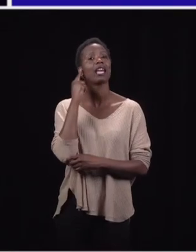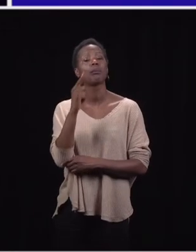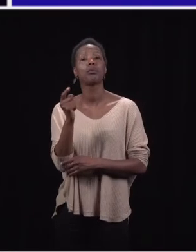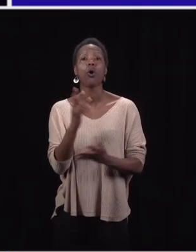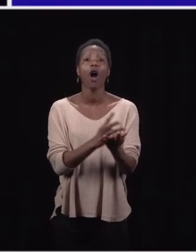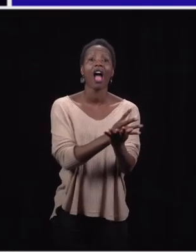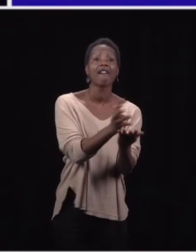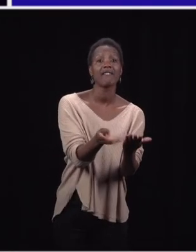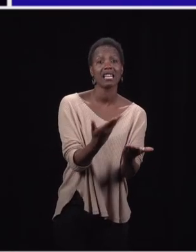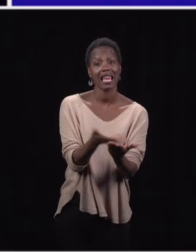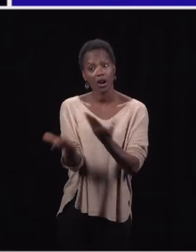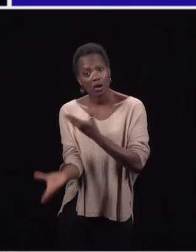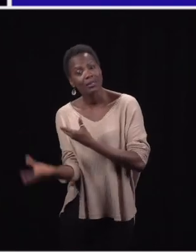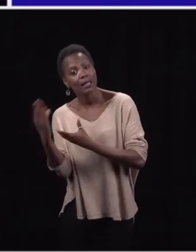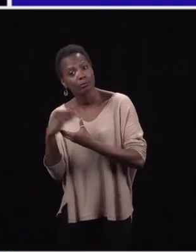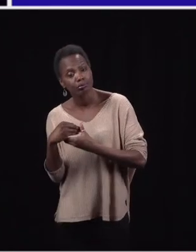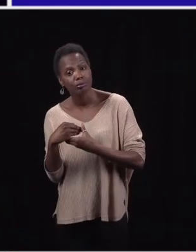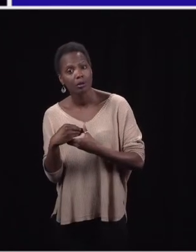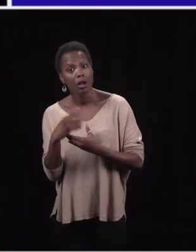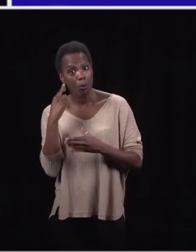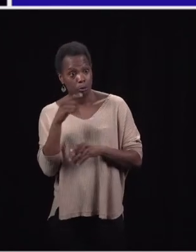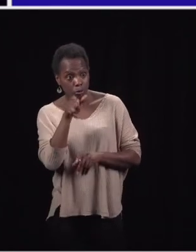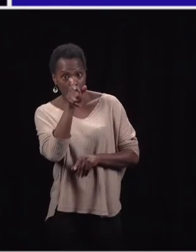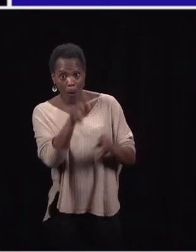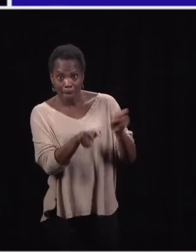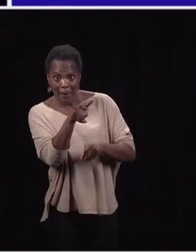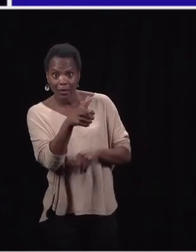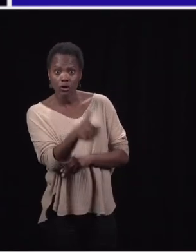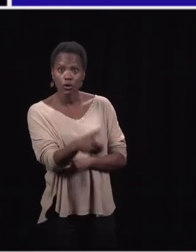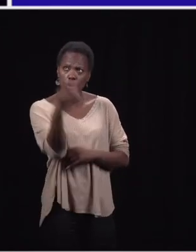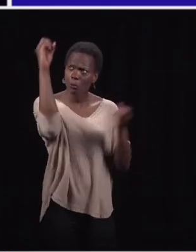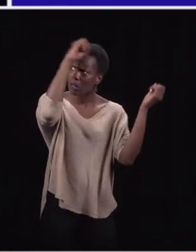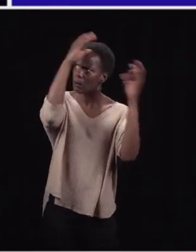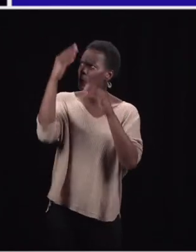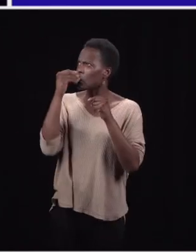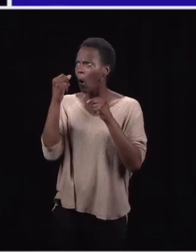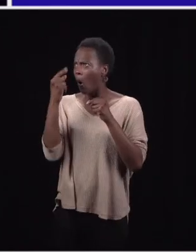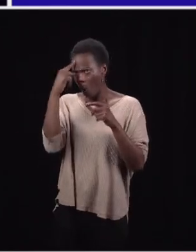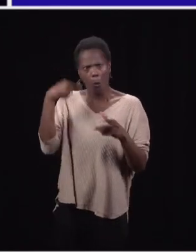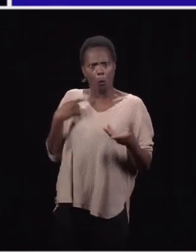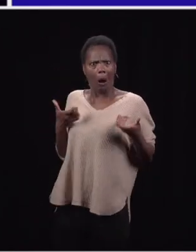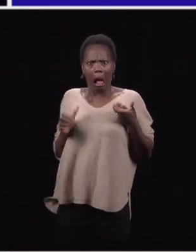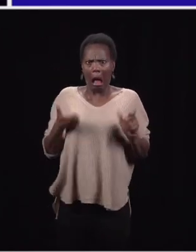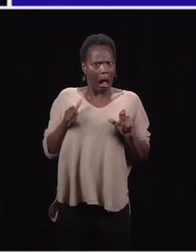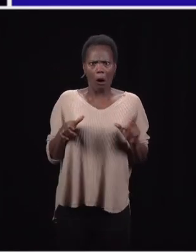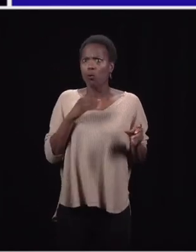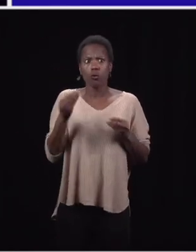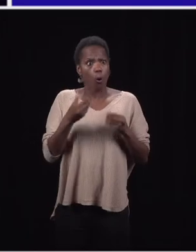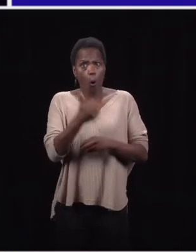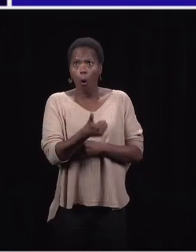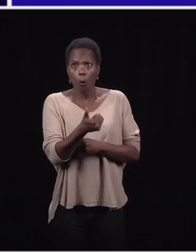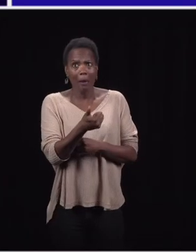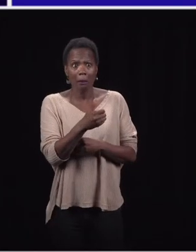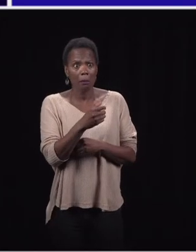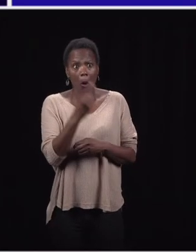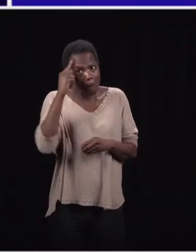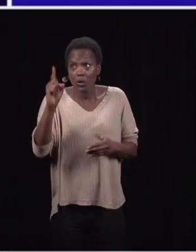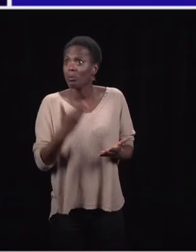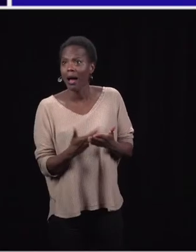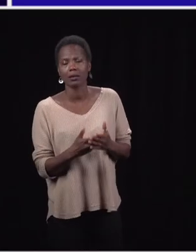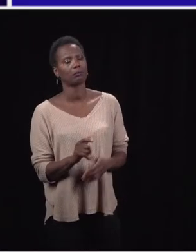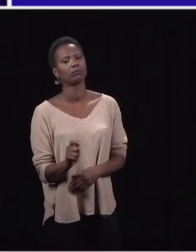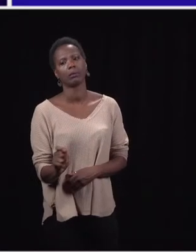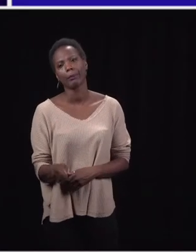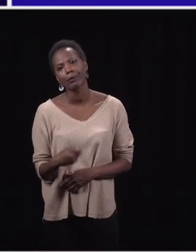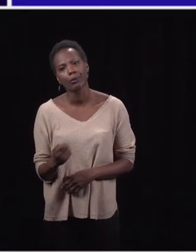comme celle-là pour des gens qui se disent c'est pas forcément fait pour moi ou qui n'y penserait pas tout simplement oui je pense c'est important